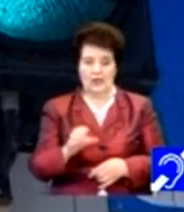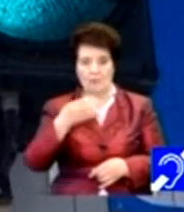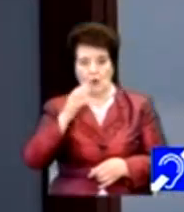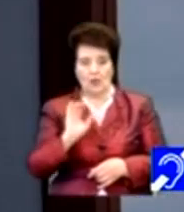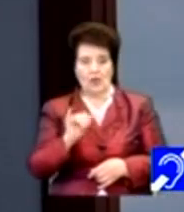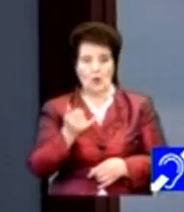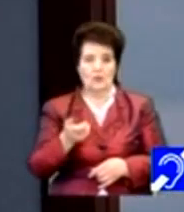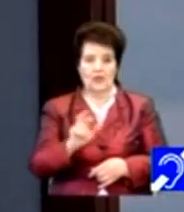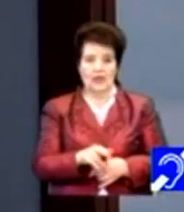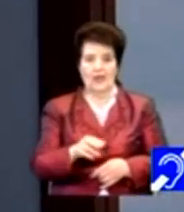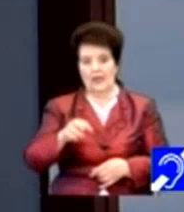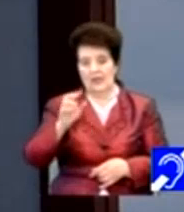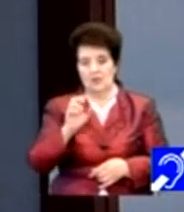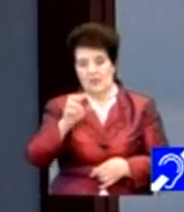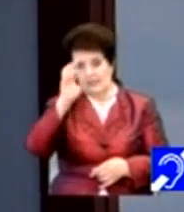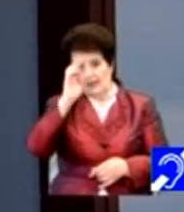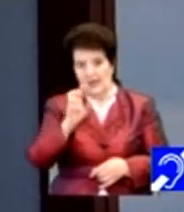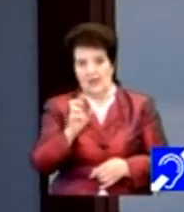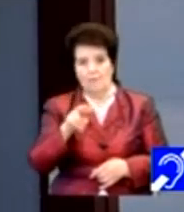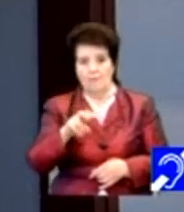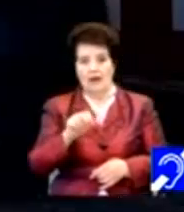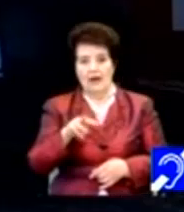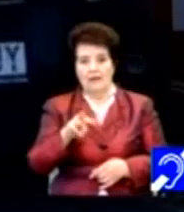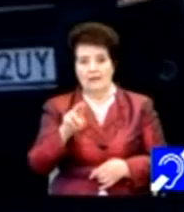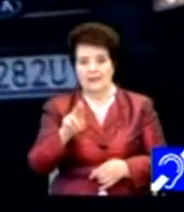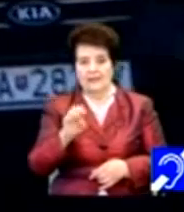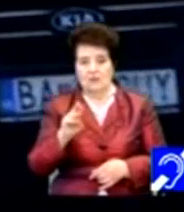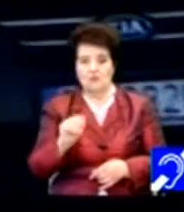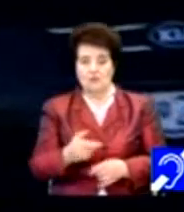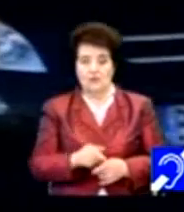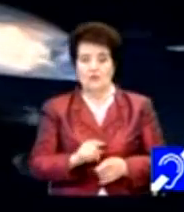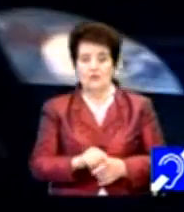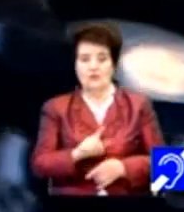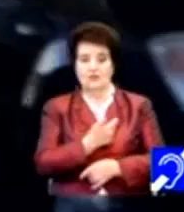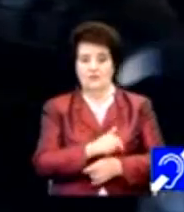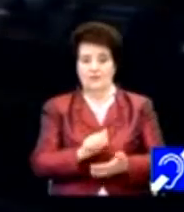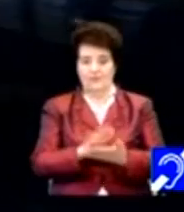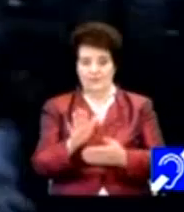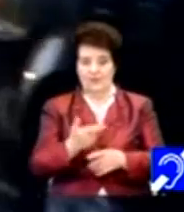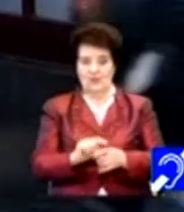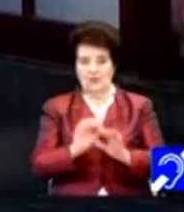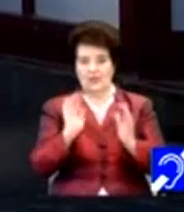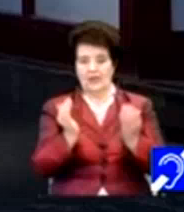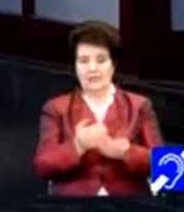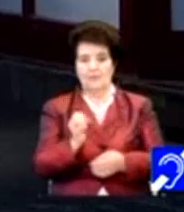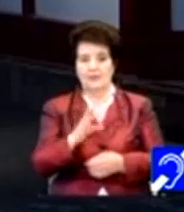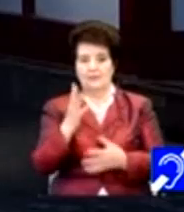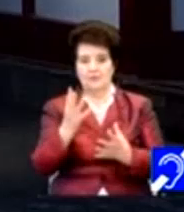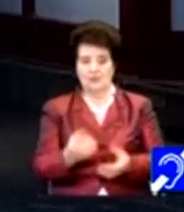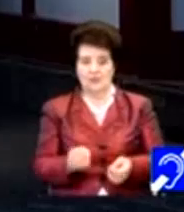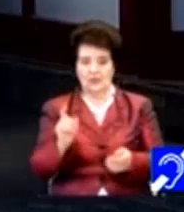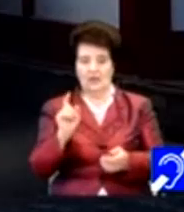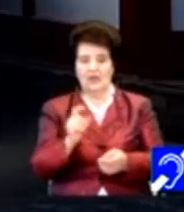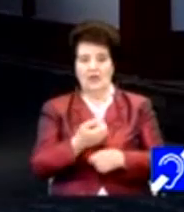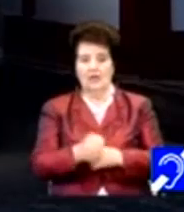și Ungaria, inclusiv țările baltice. Multe dintre aceste state au renunțat deja la măsurile sanitare, precum cele de carantină pentru 14 zile